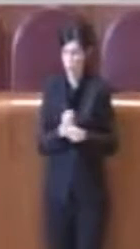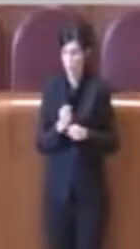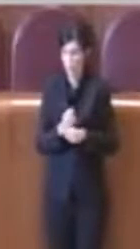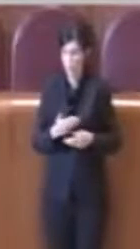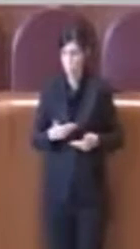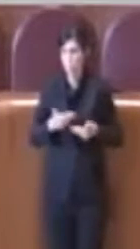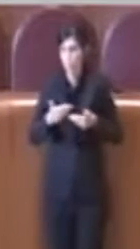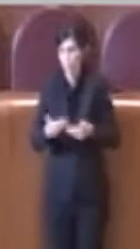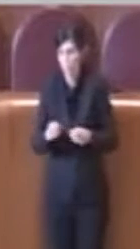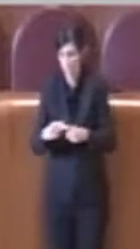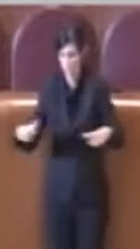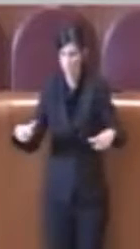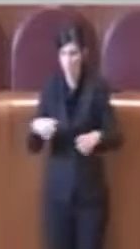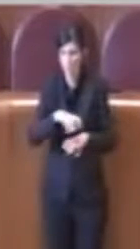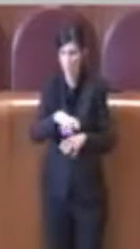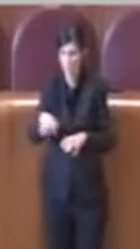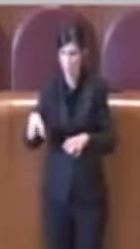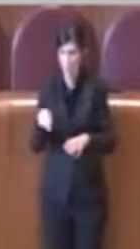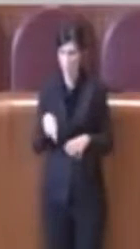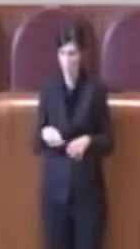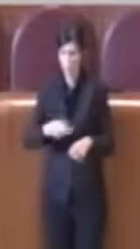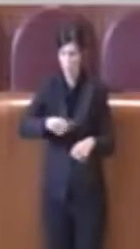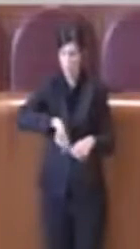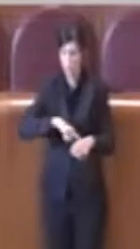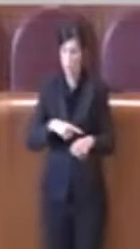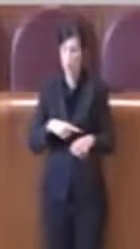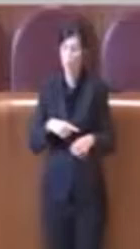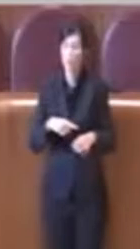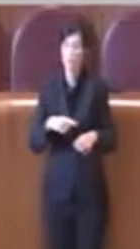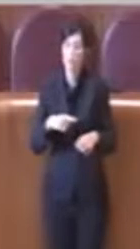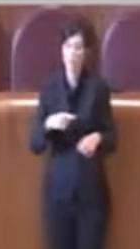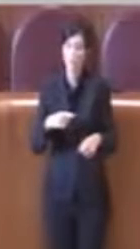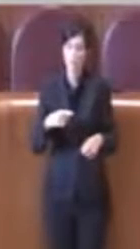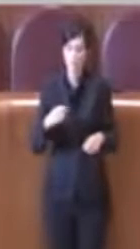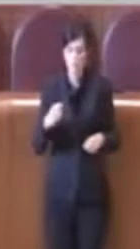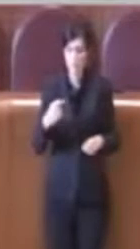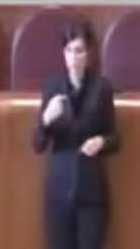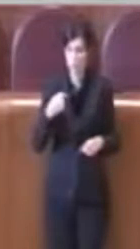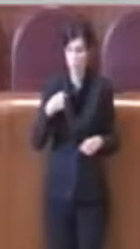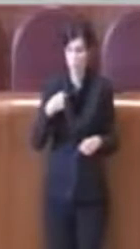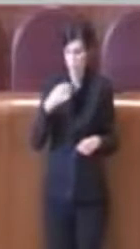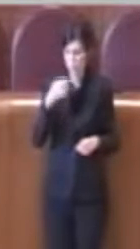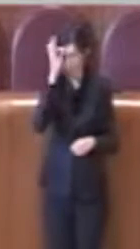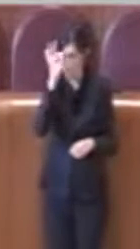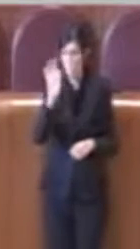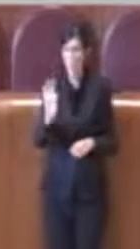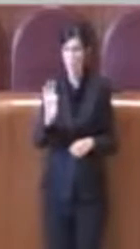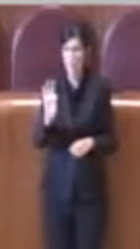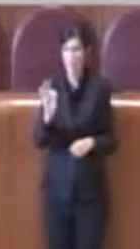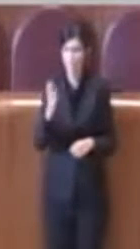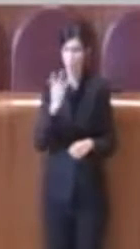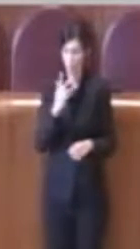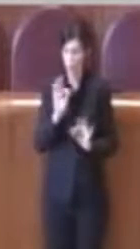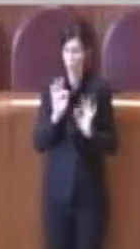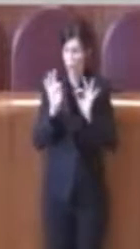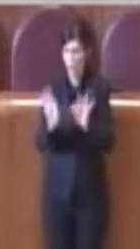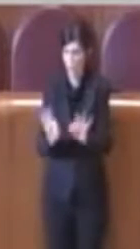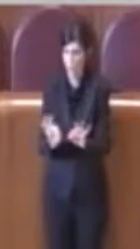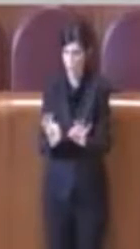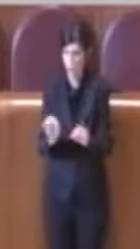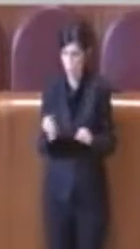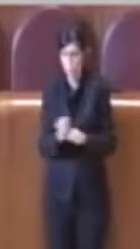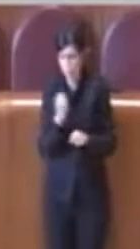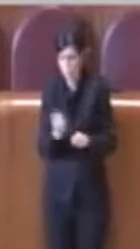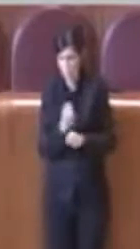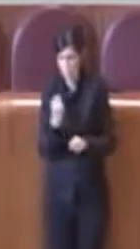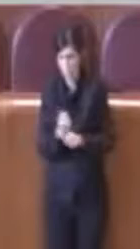vista urbanistico, noi faremo quello che ci siamo prefissati, perché a volte